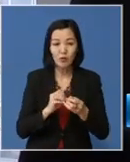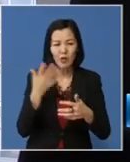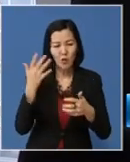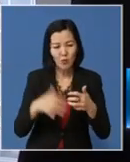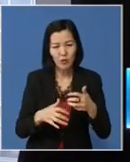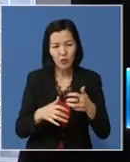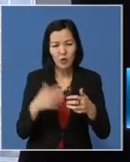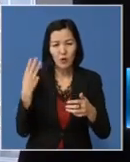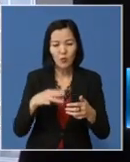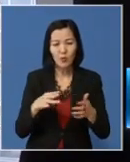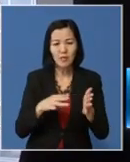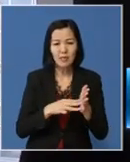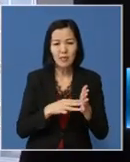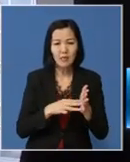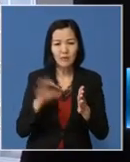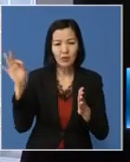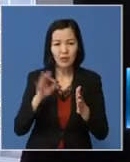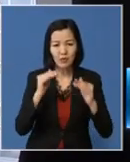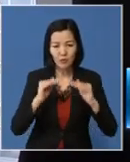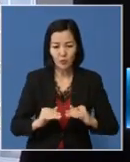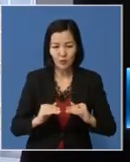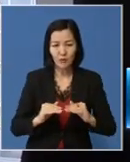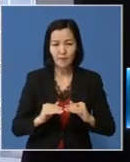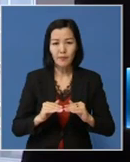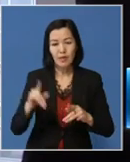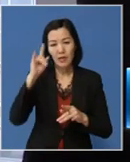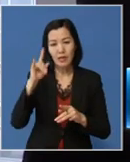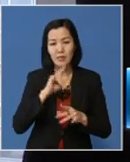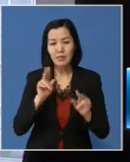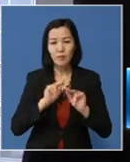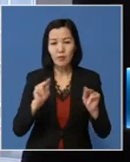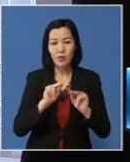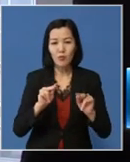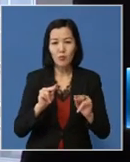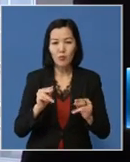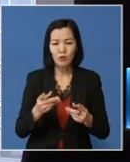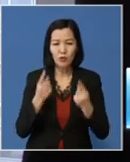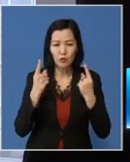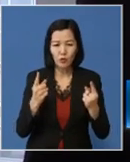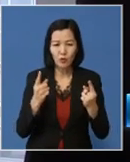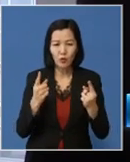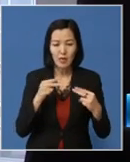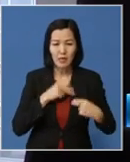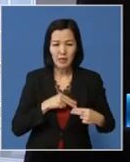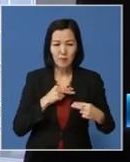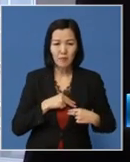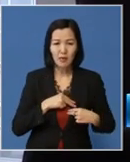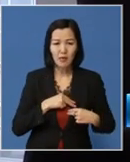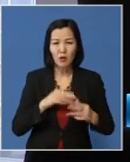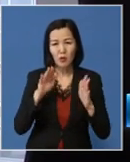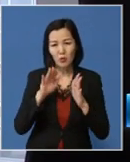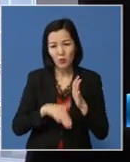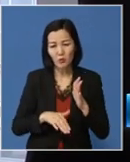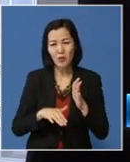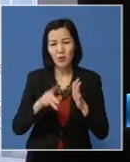айлық жалақтан 38%-ке төмен екен. Қазақстандық педагог өзінің зор еңбегі үшін лайықсыз жалақы алуын